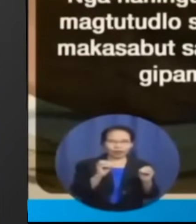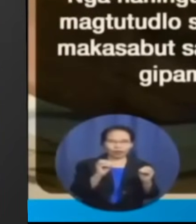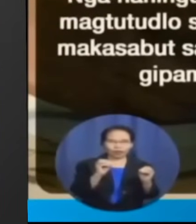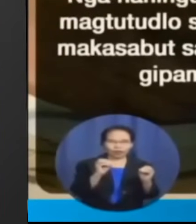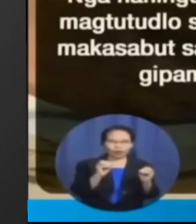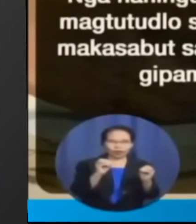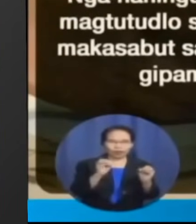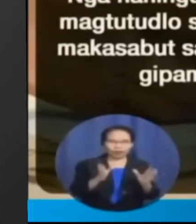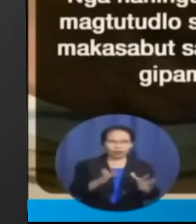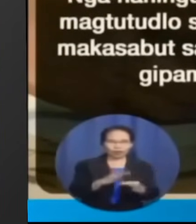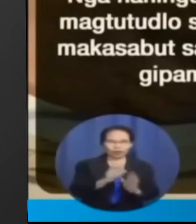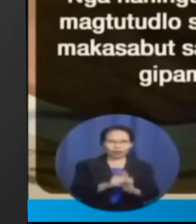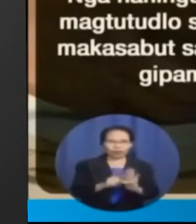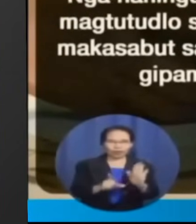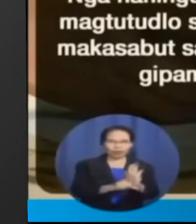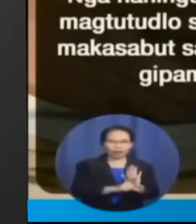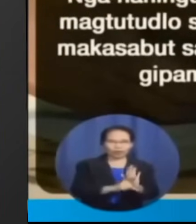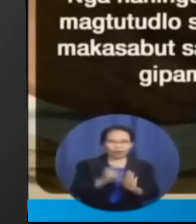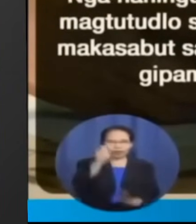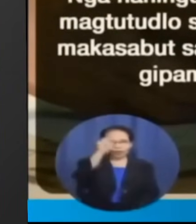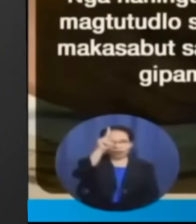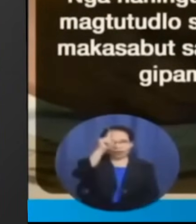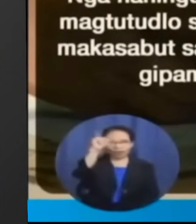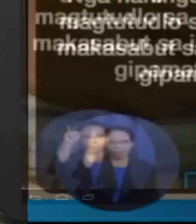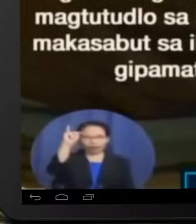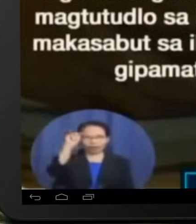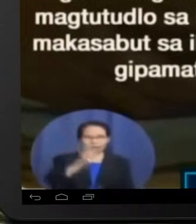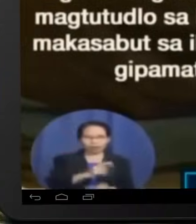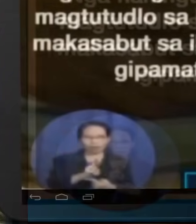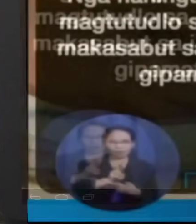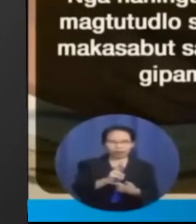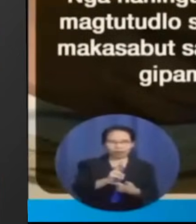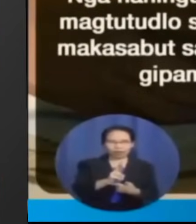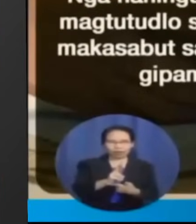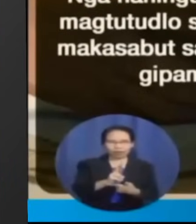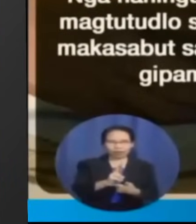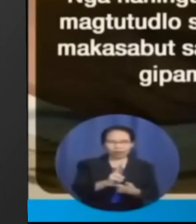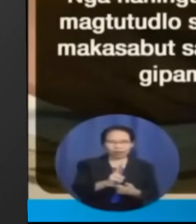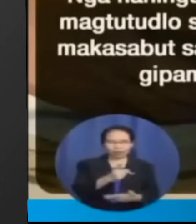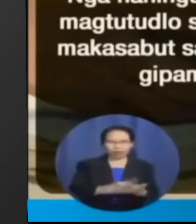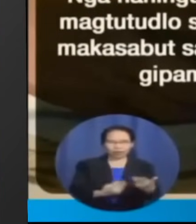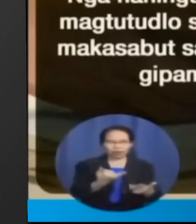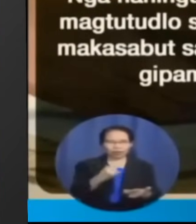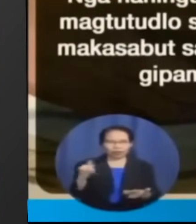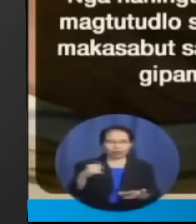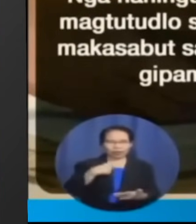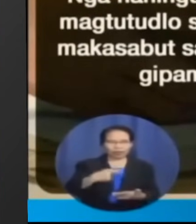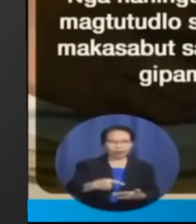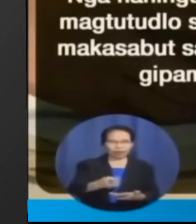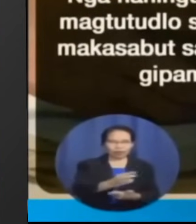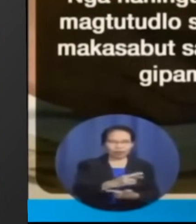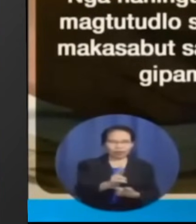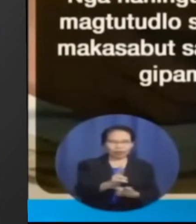naninguha sila aron mahimong mga magtutudlo sa kasuguan, bisan sila wala makasabot